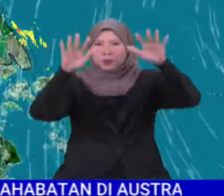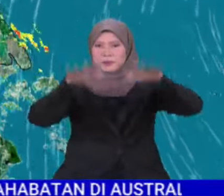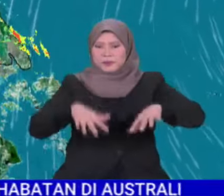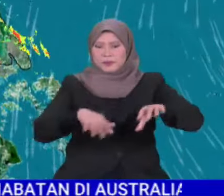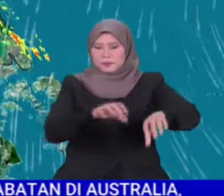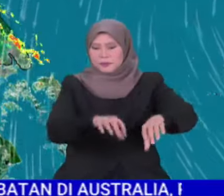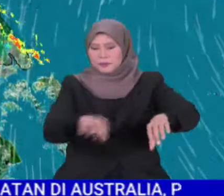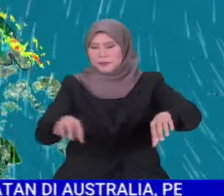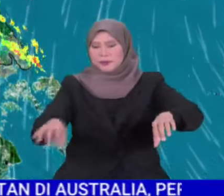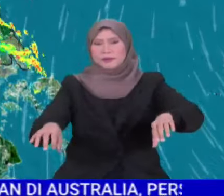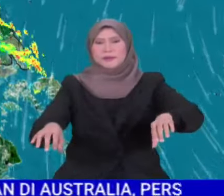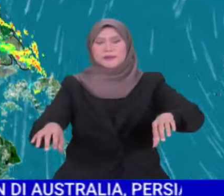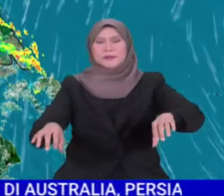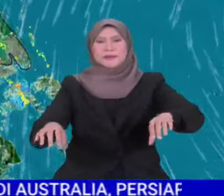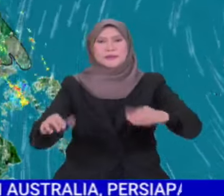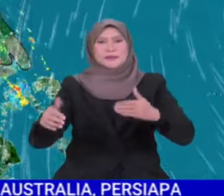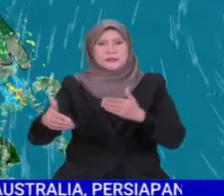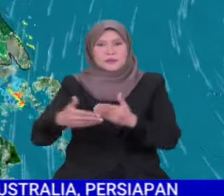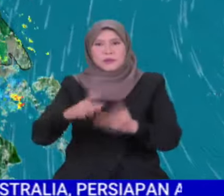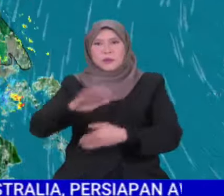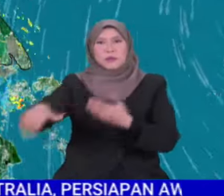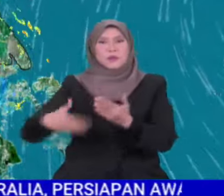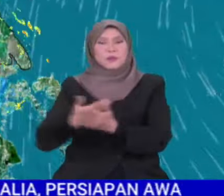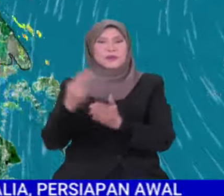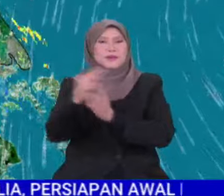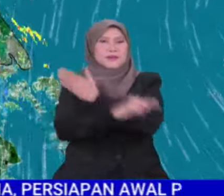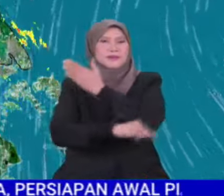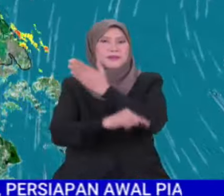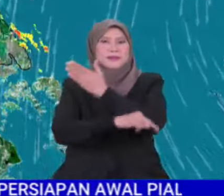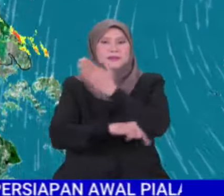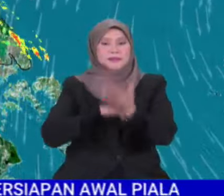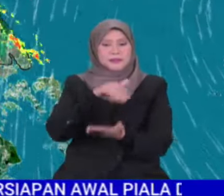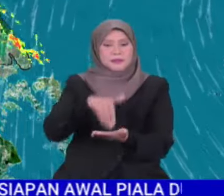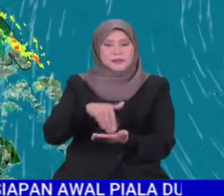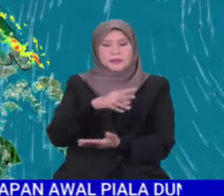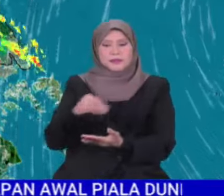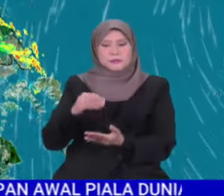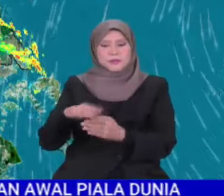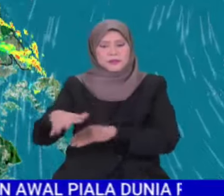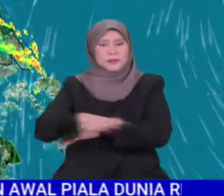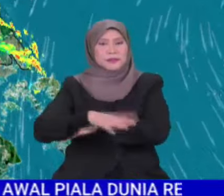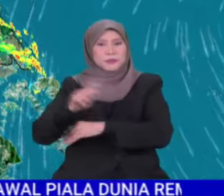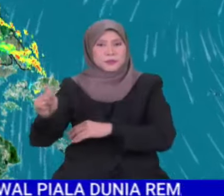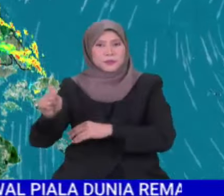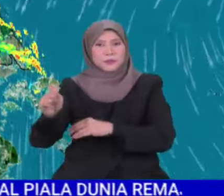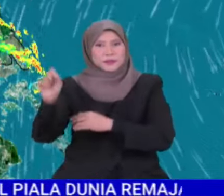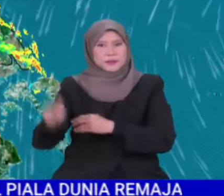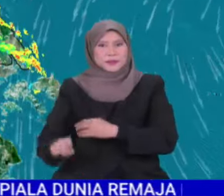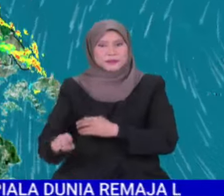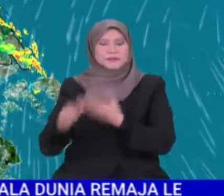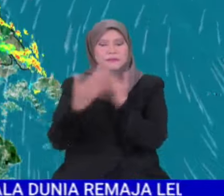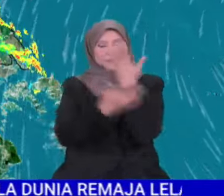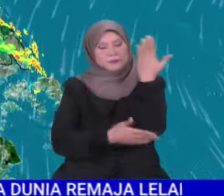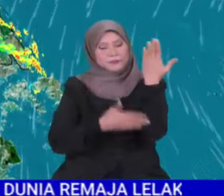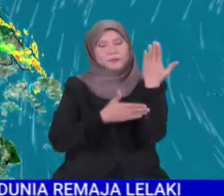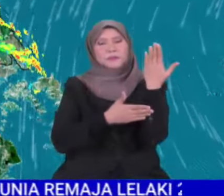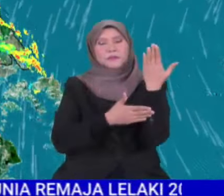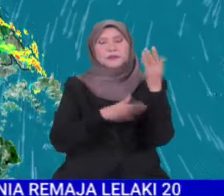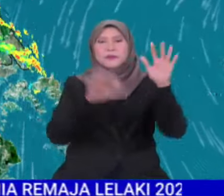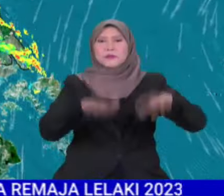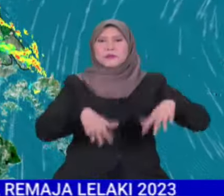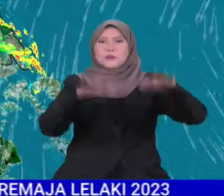dua tempat kini sedang berlaku di hampir ke semua negeri di bahagian tengah dan juga pantai timur serta selatan di semenanjung Malaysia. Pada kini,